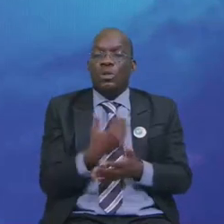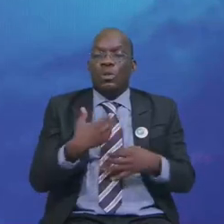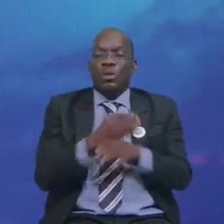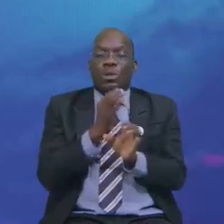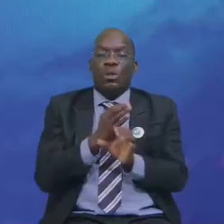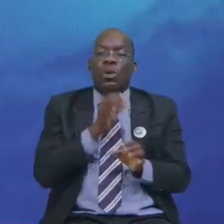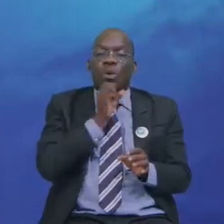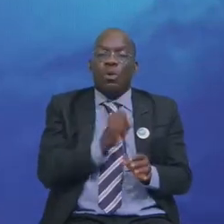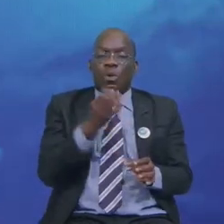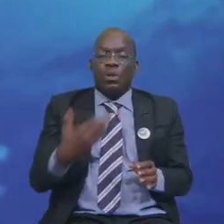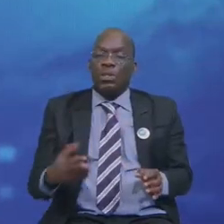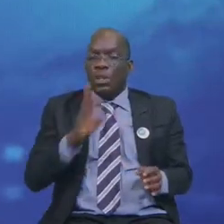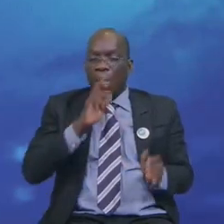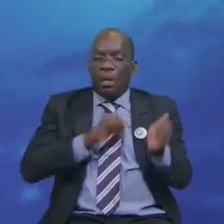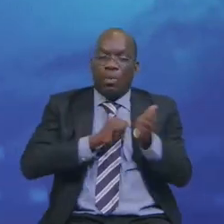passées